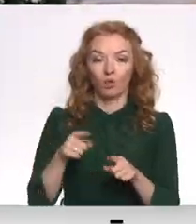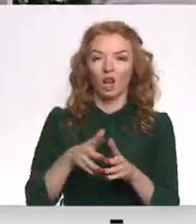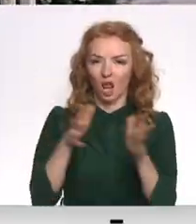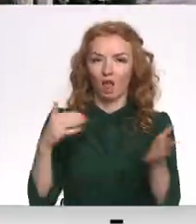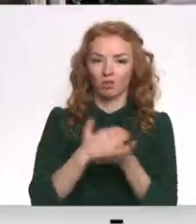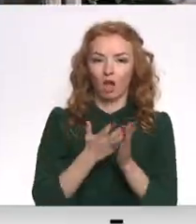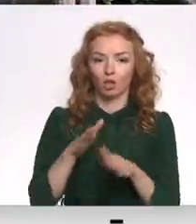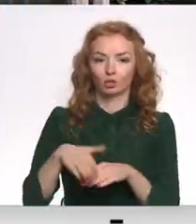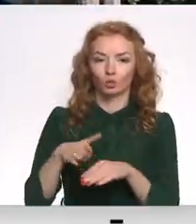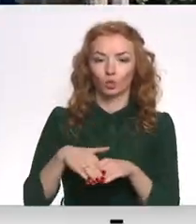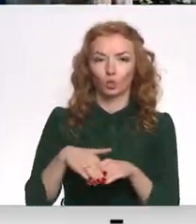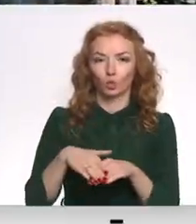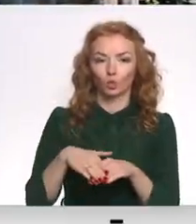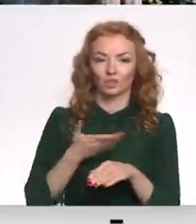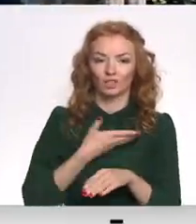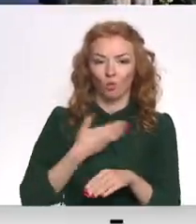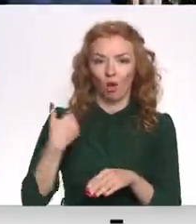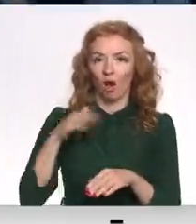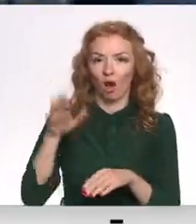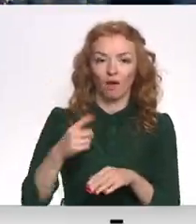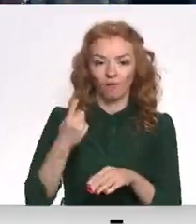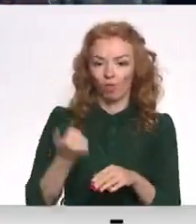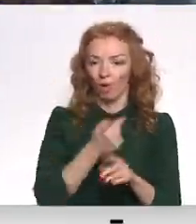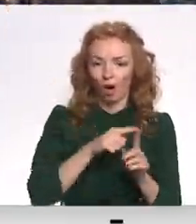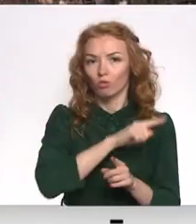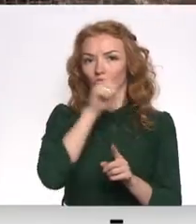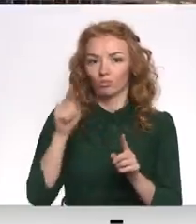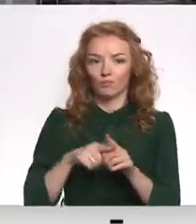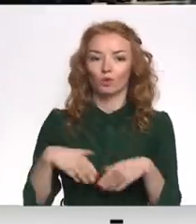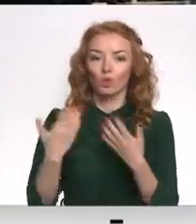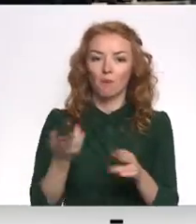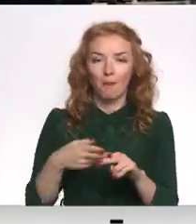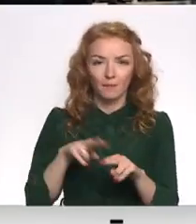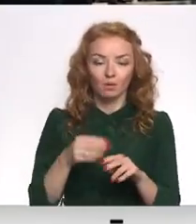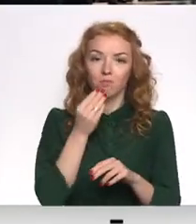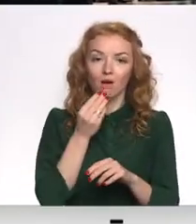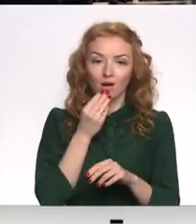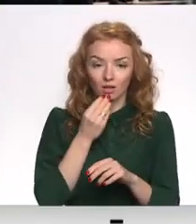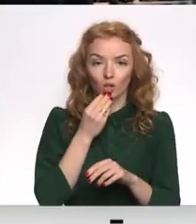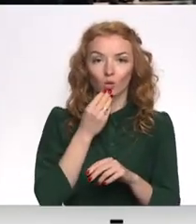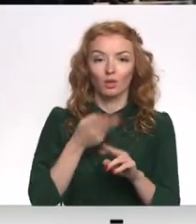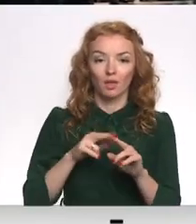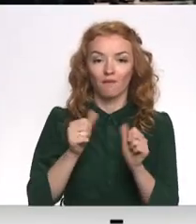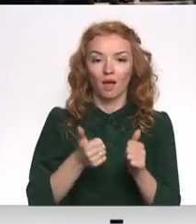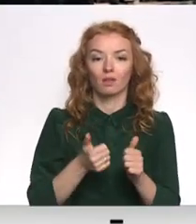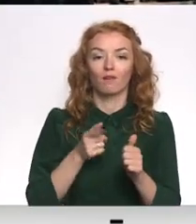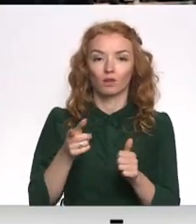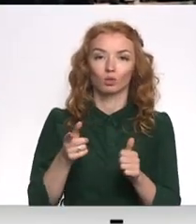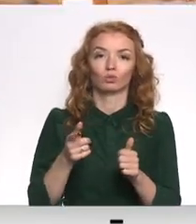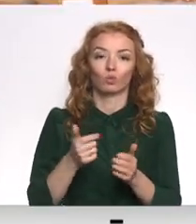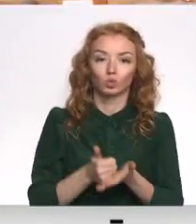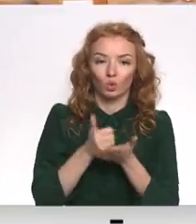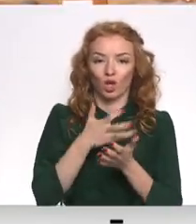lielākā daļa suņu, kas ulubelē dzīvo ārā visu gadu, tad dodam arī papildus pārtikas devas tādā veidā, mēģinot viņus